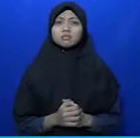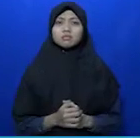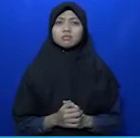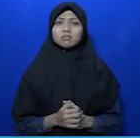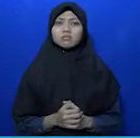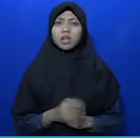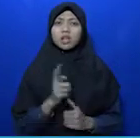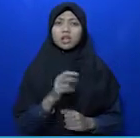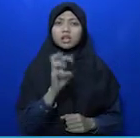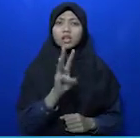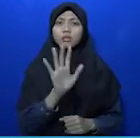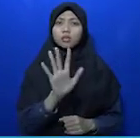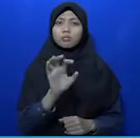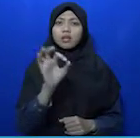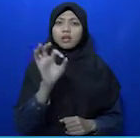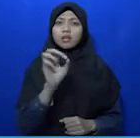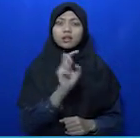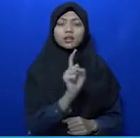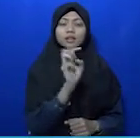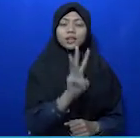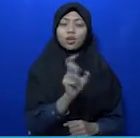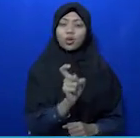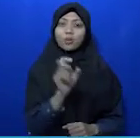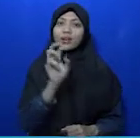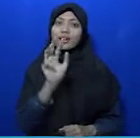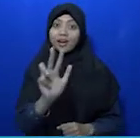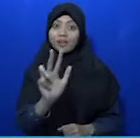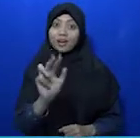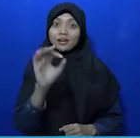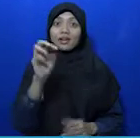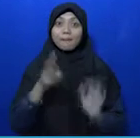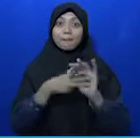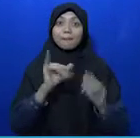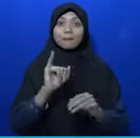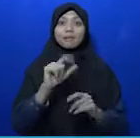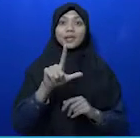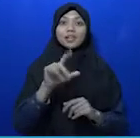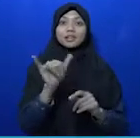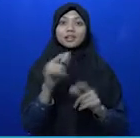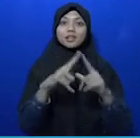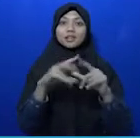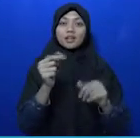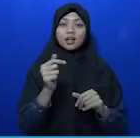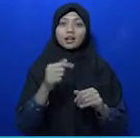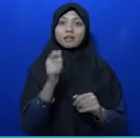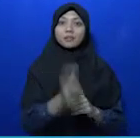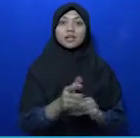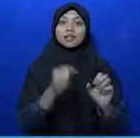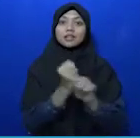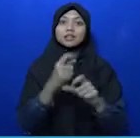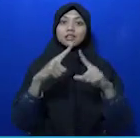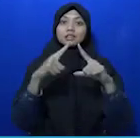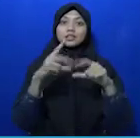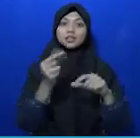Kita mengeluarkan 3,85 miliar untuk membeli kekayaan Grassberg senilai sekitar 150